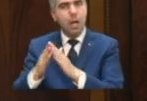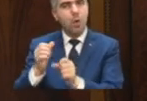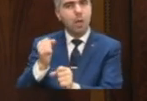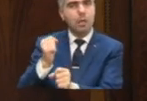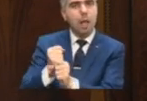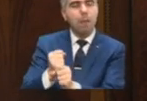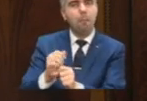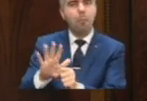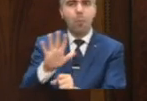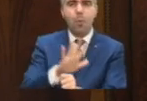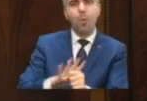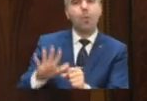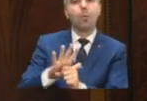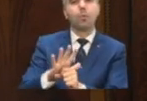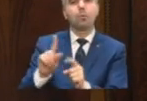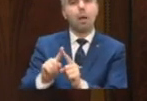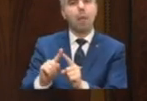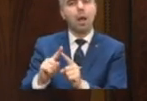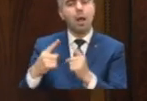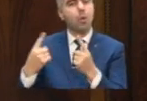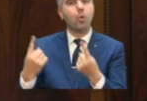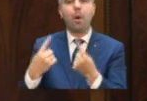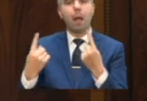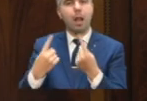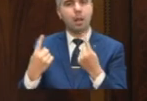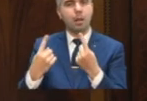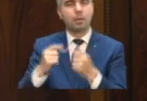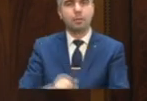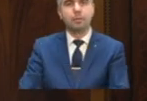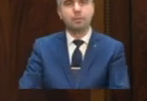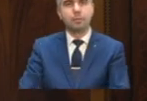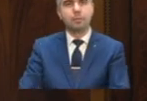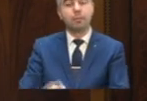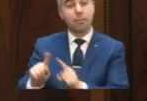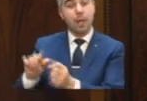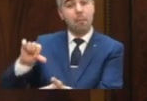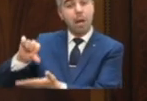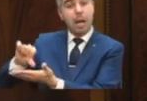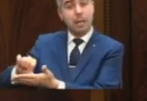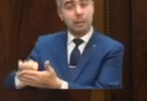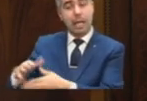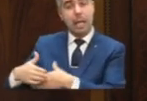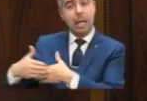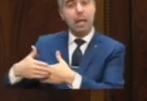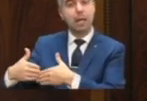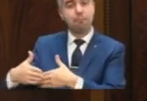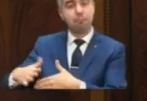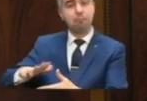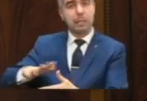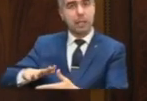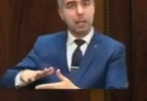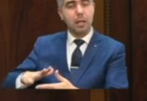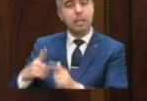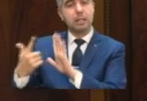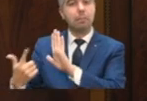يلقى اطار عيش مناسب لداكشي اللي كيطلبو. المراكز السعيده اليوم كما قلت راه كاين واحد 77